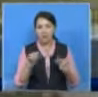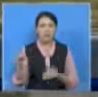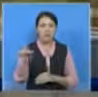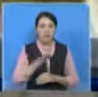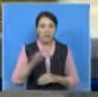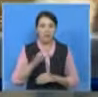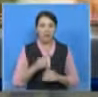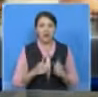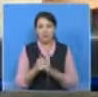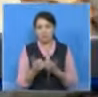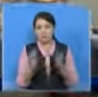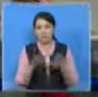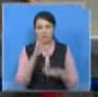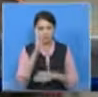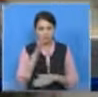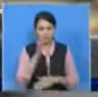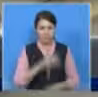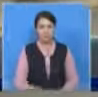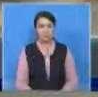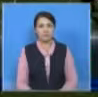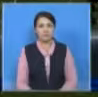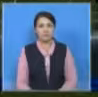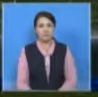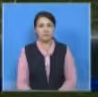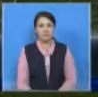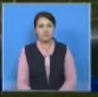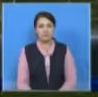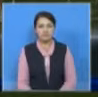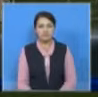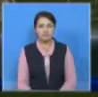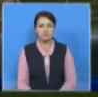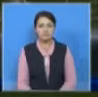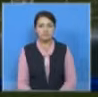республикада алдыңғы орында тұр. Райгүлен Шыбай, Руслан Гельтаев, Ақтөбе телеарнасы.